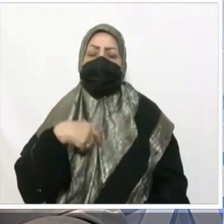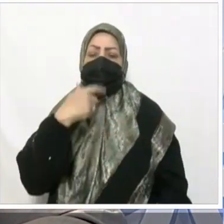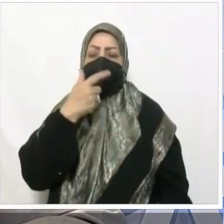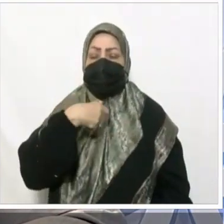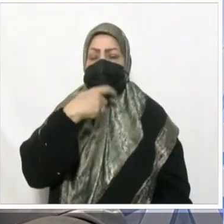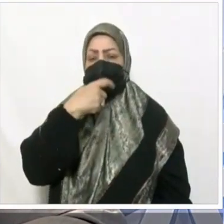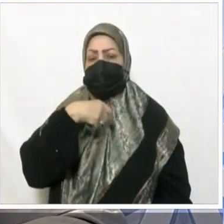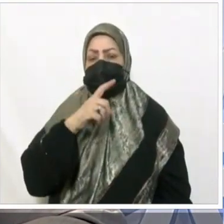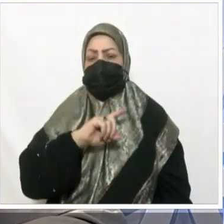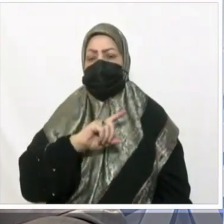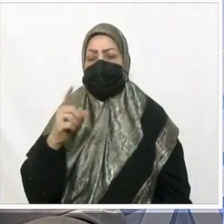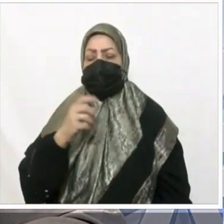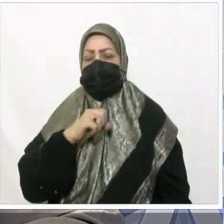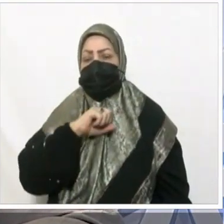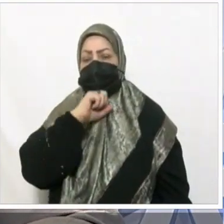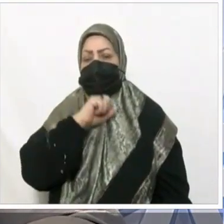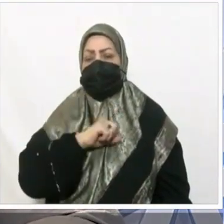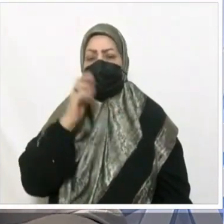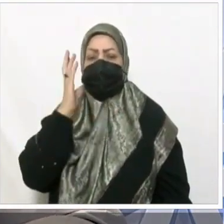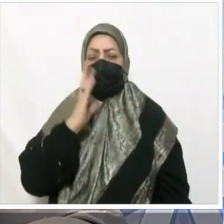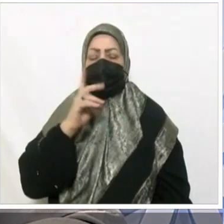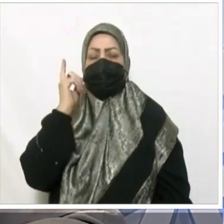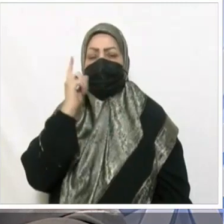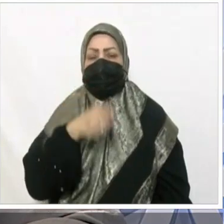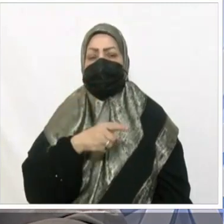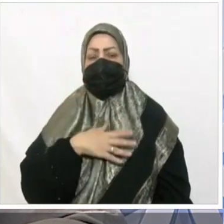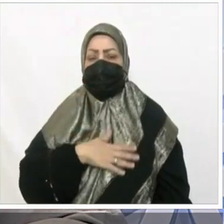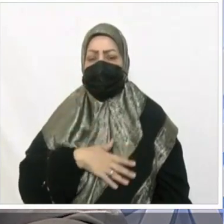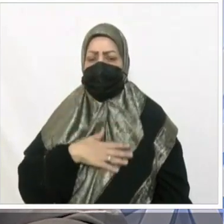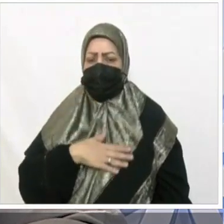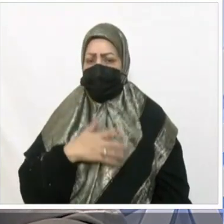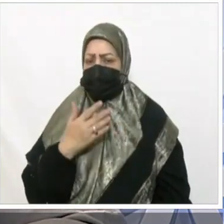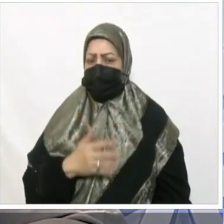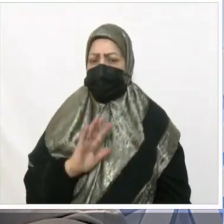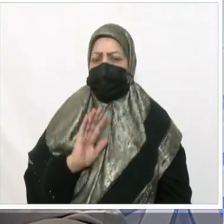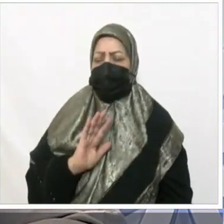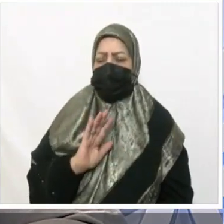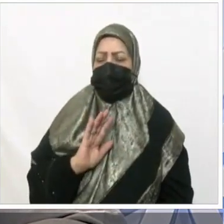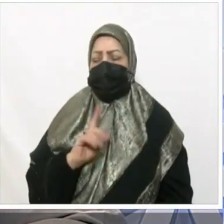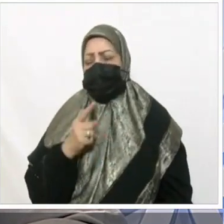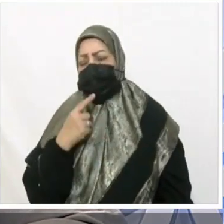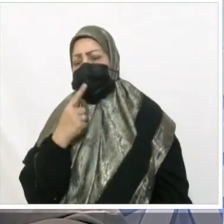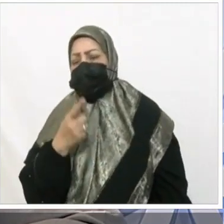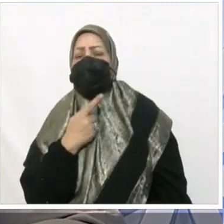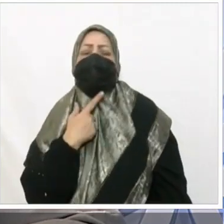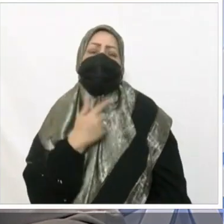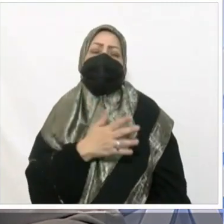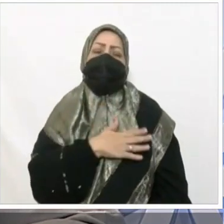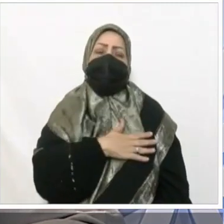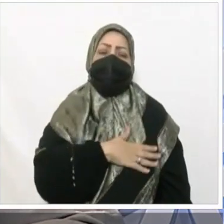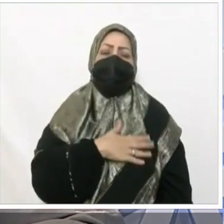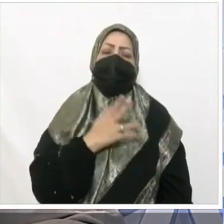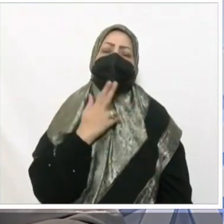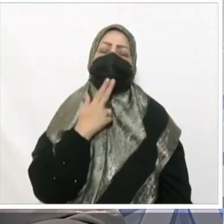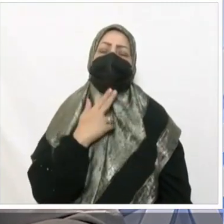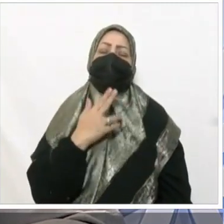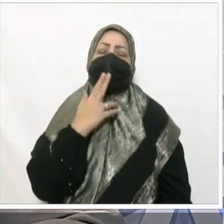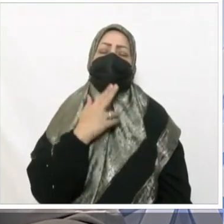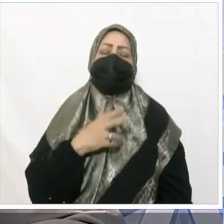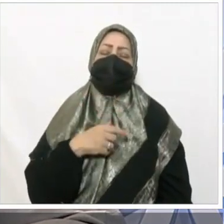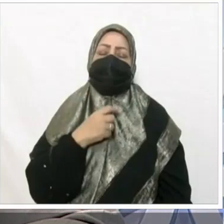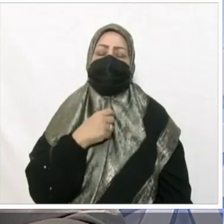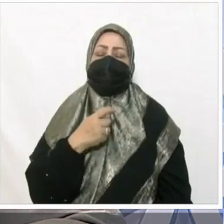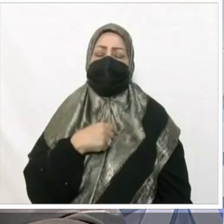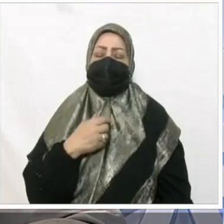فيها نعمة ومن اغتسل فالغسل أفضل، وثبت أن عثمان بن عفان جاء للمسجد